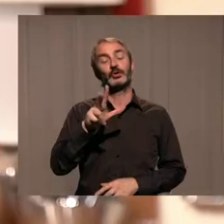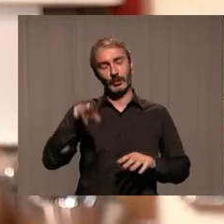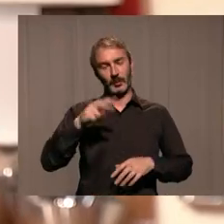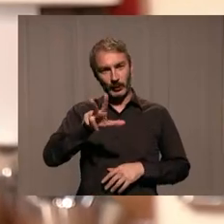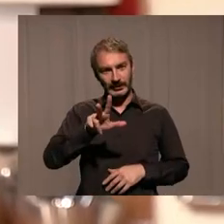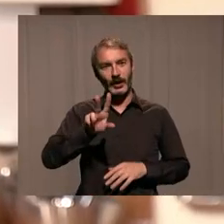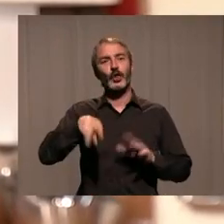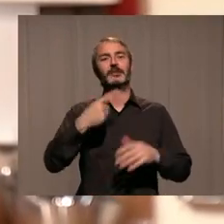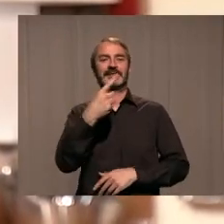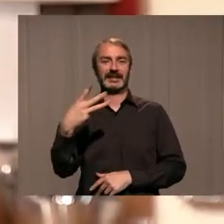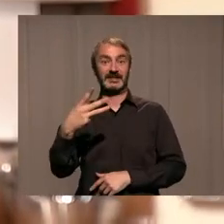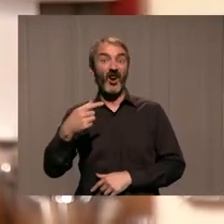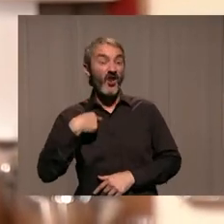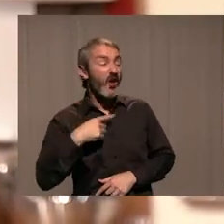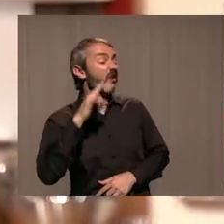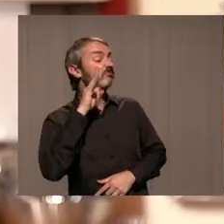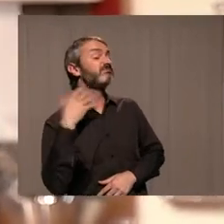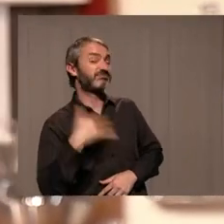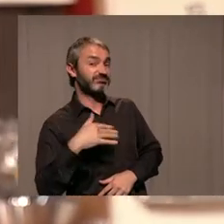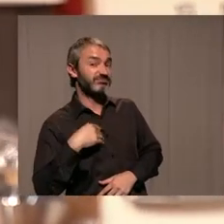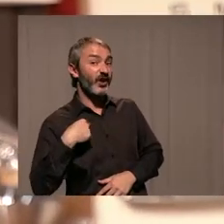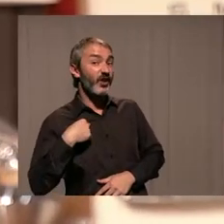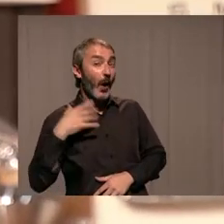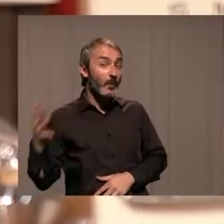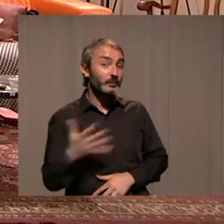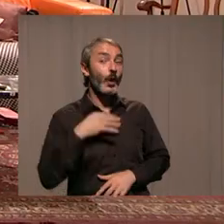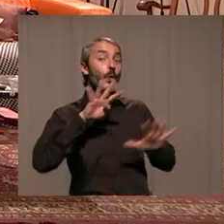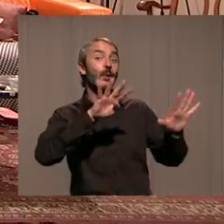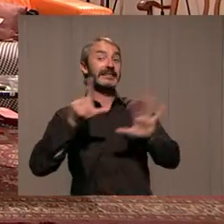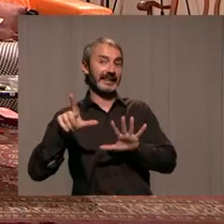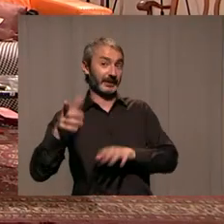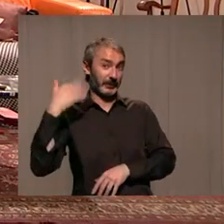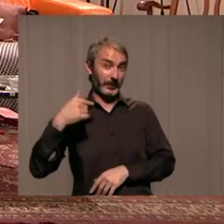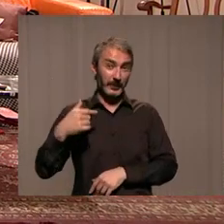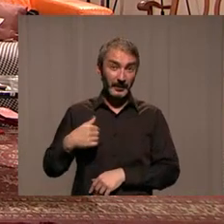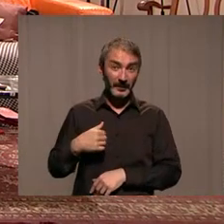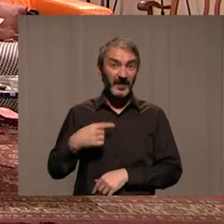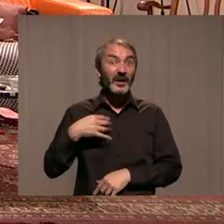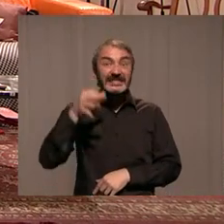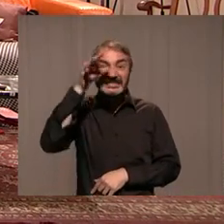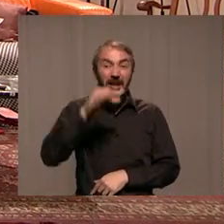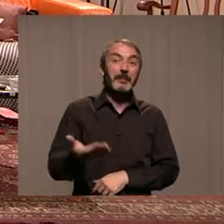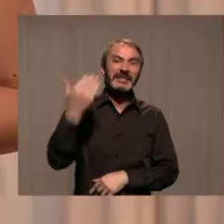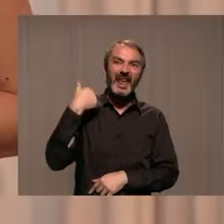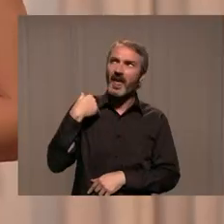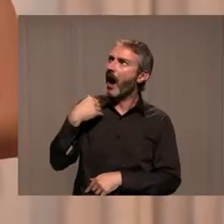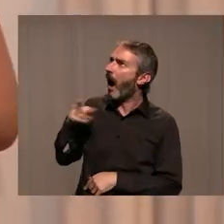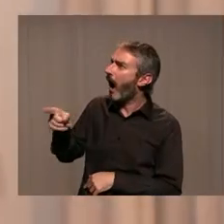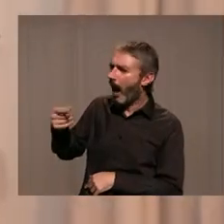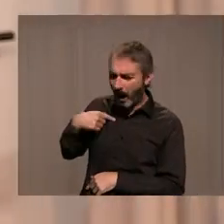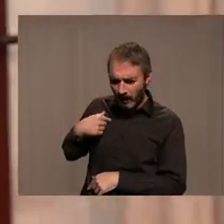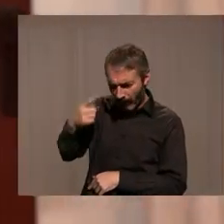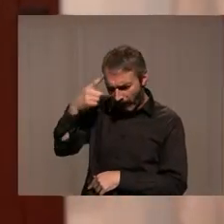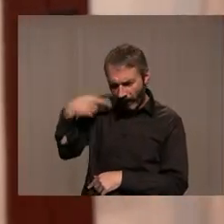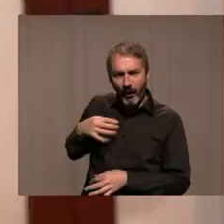més pedigrí perquè sóc de la promoció del 97. Uh-huh. Sí, estem parlant del segle passat, eh? Estem parlant de quan jo anava a la classe a